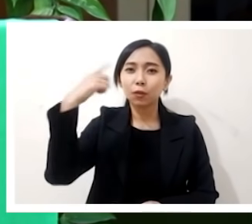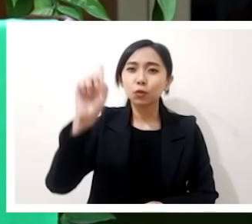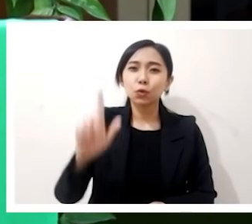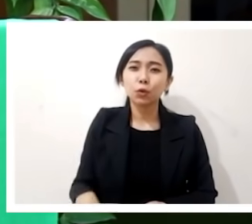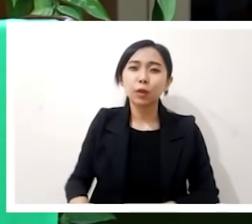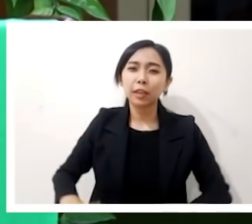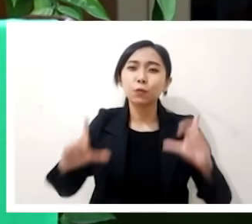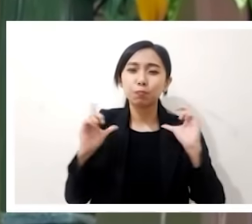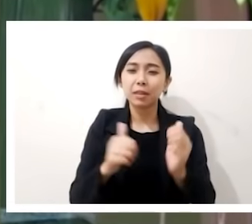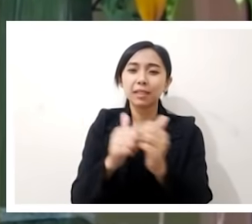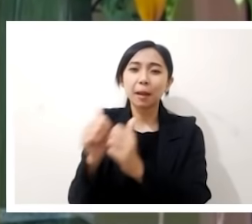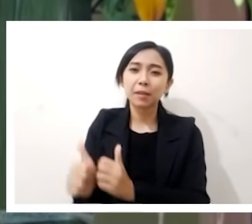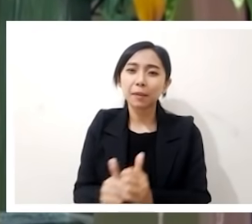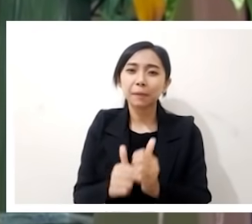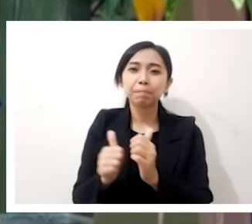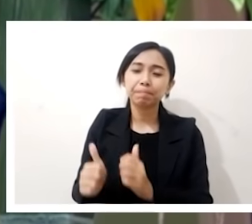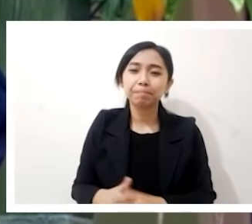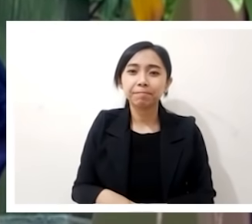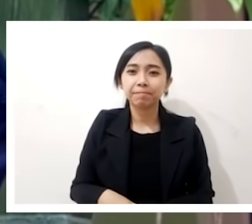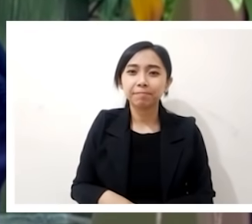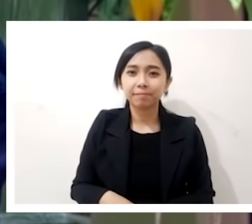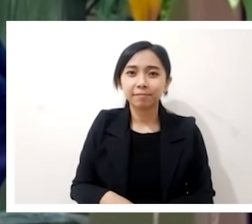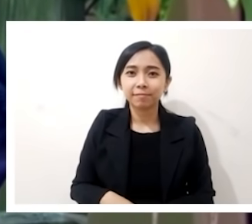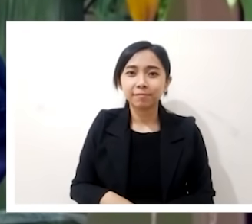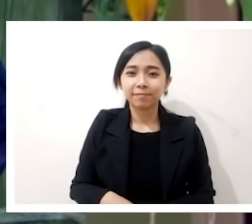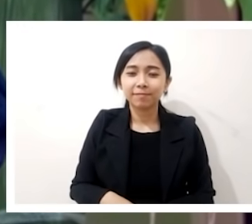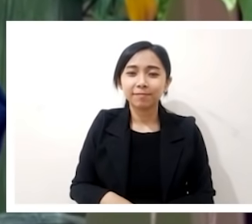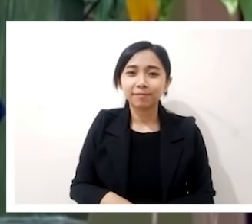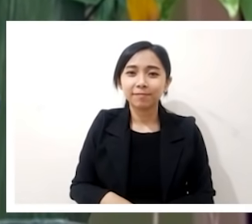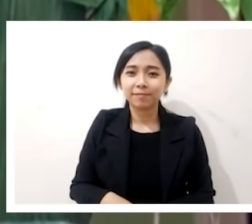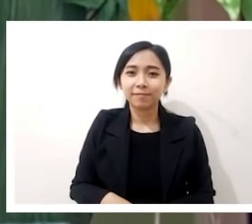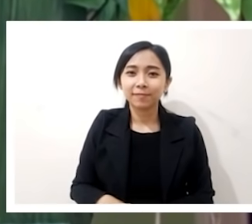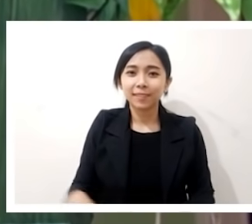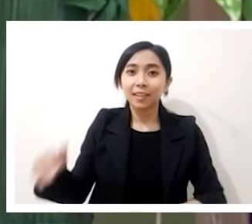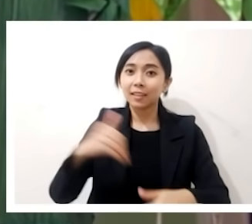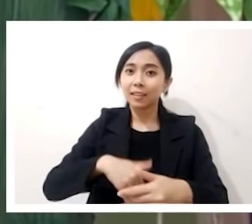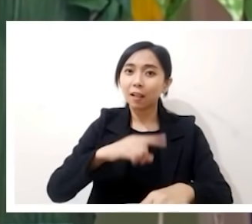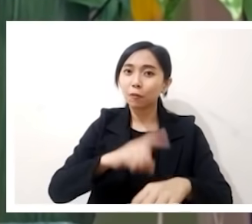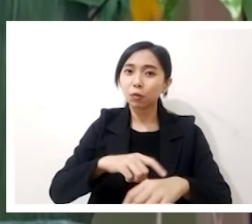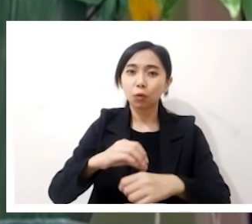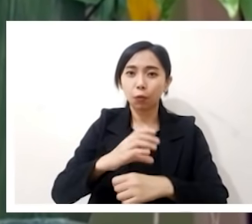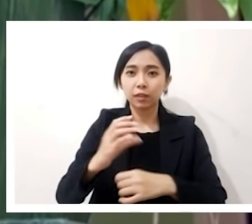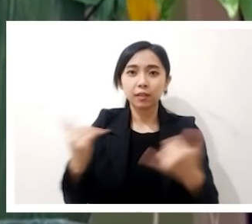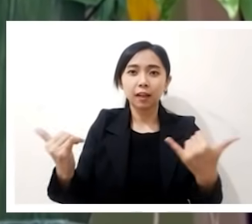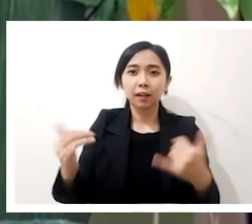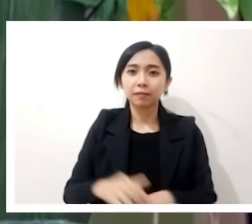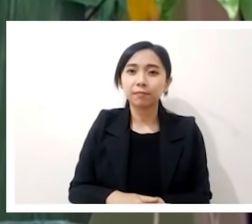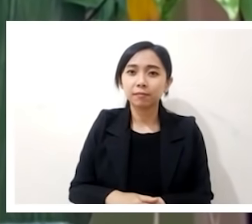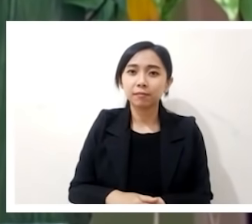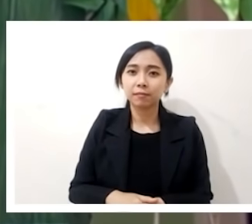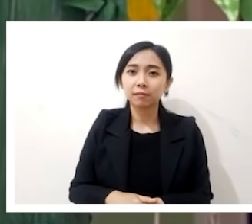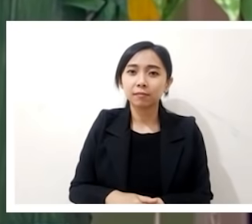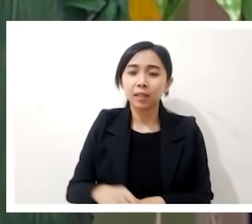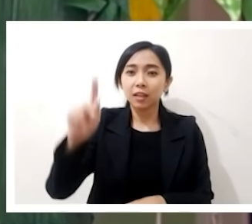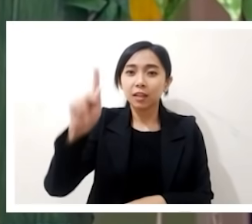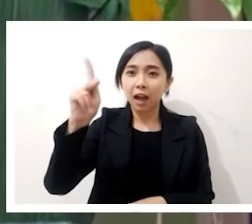bersama sebagai keluarga. Ada studi yang menunjukkan bahwa justru di masa pandemi, angka kekerasan dalam